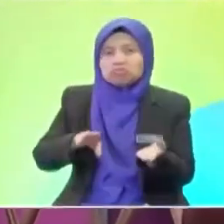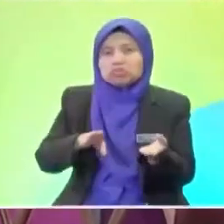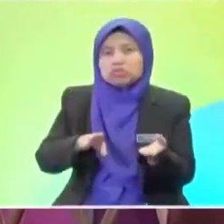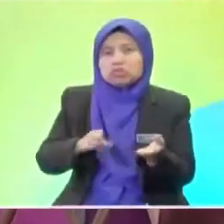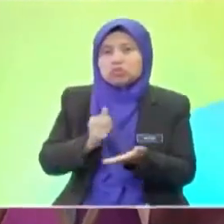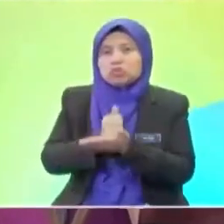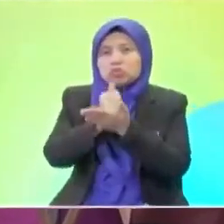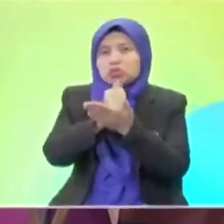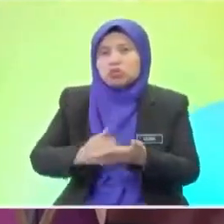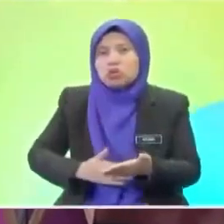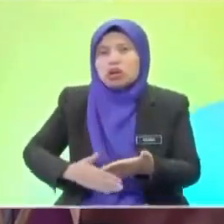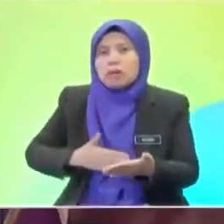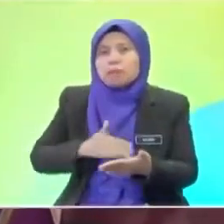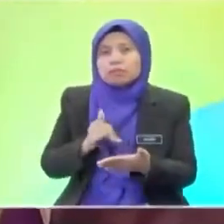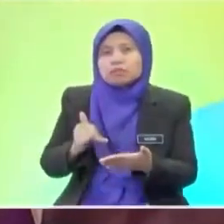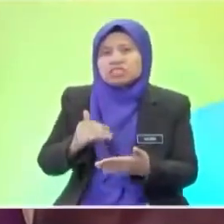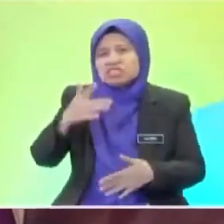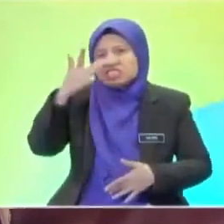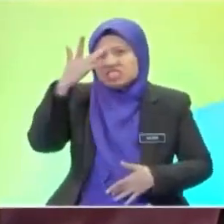laparnya aduh